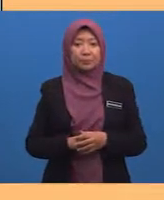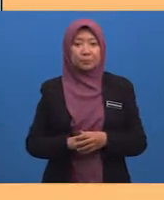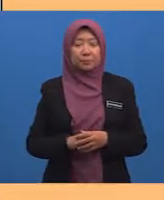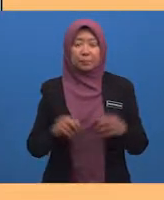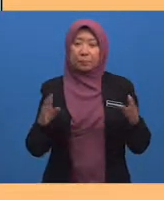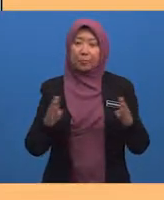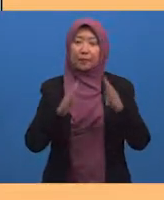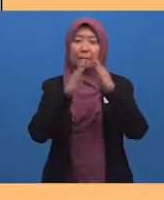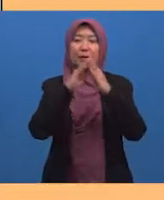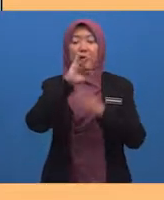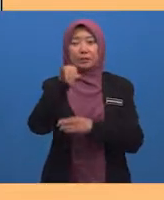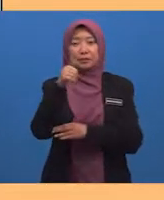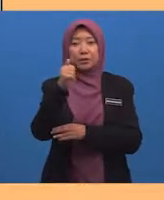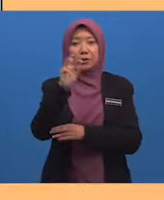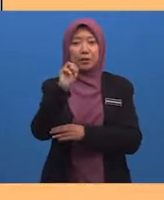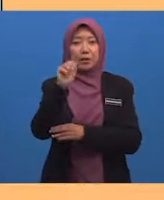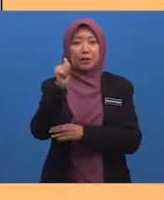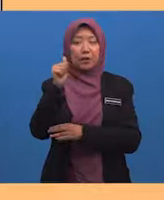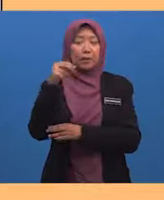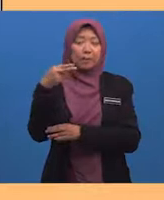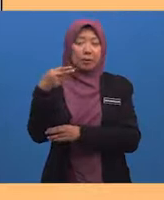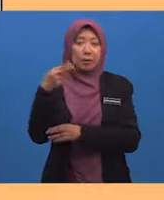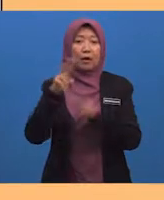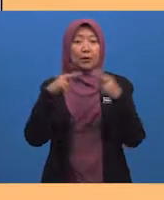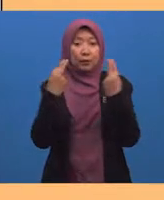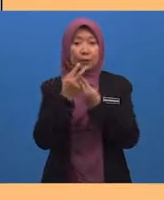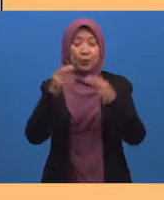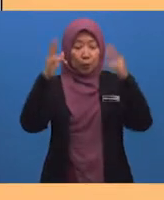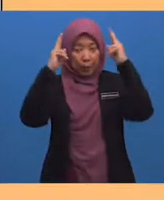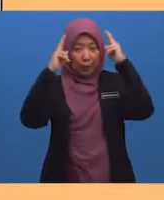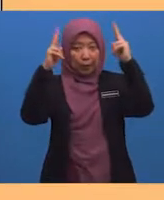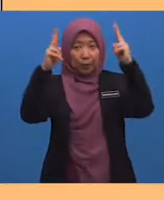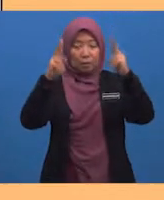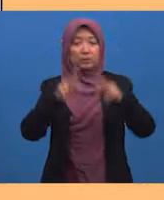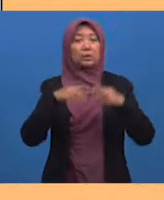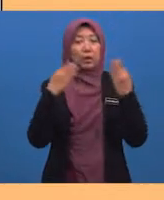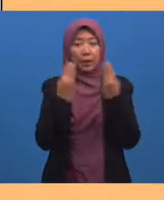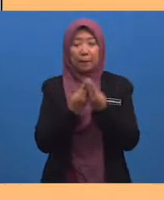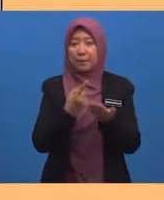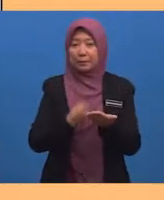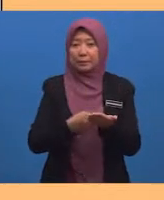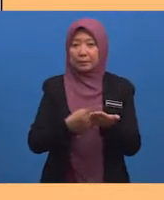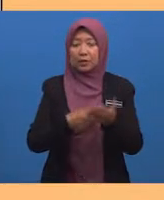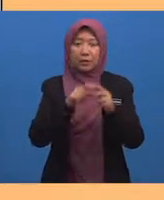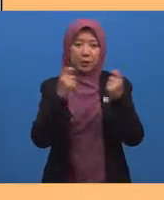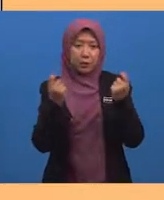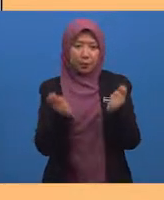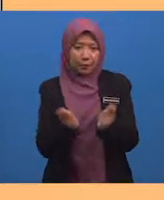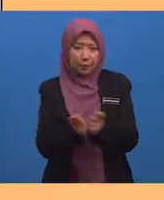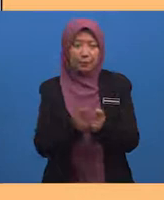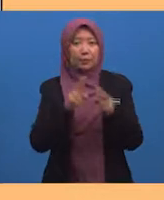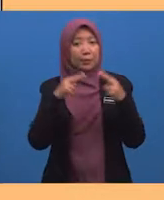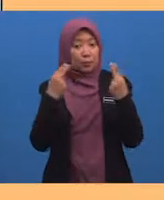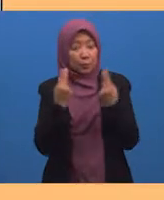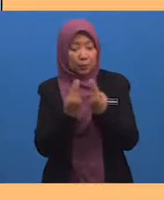Balai Jamaah Himpunan Ulama iaitu sebuah kelab perbincangan sebagai tempat himpunan para